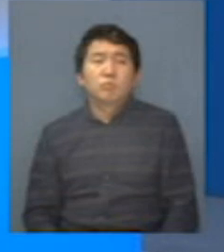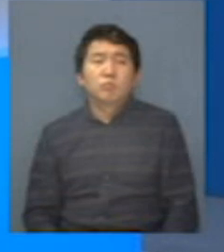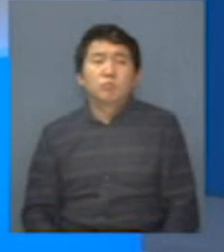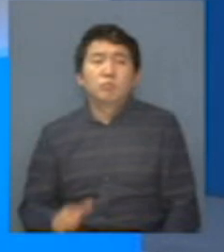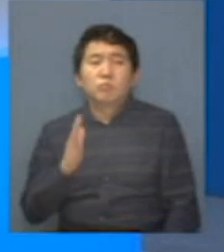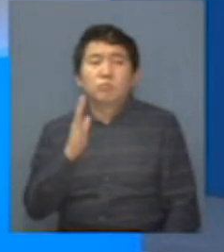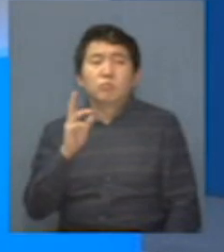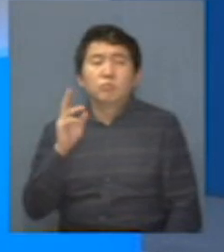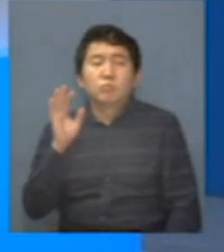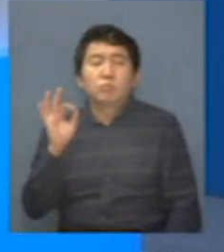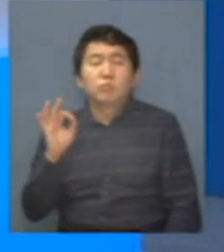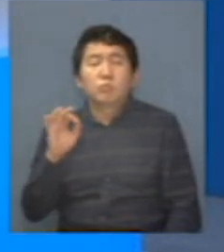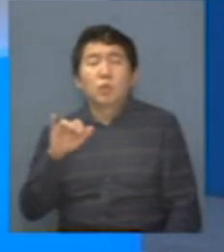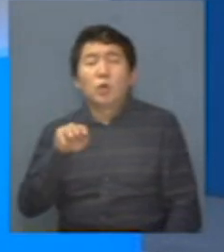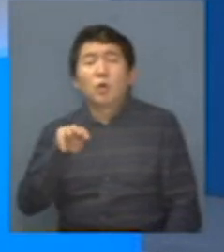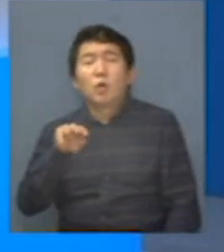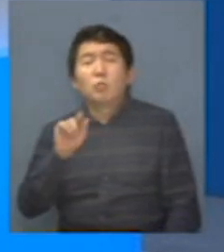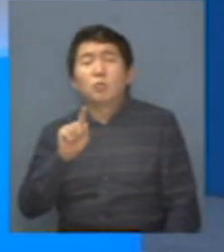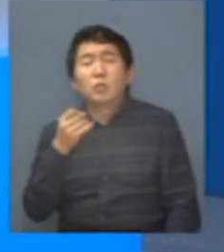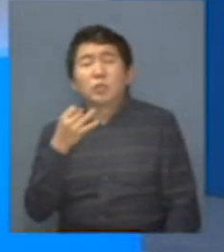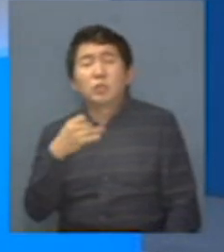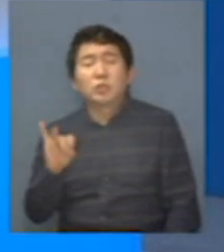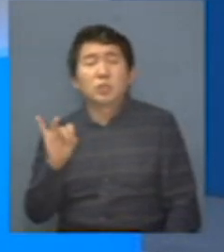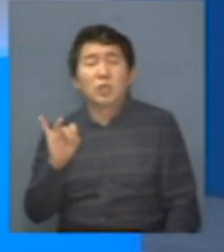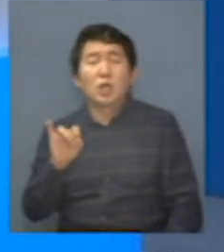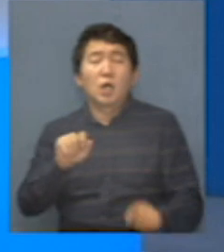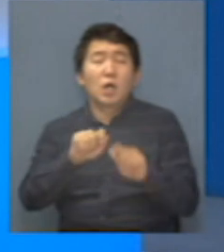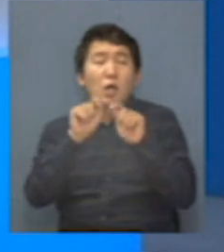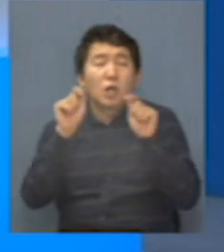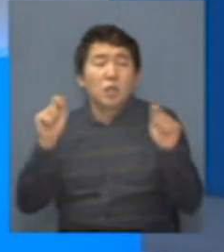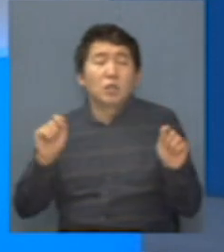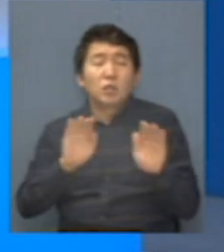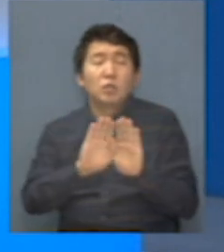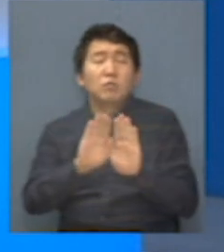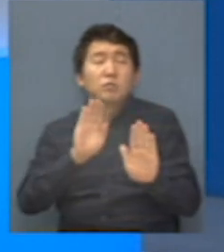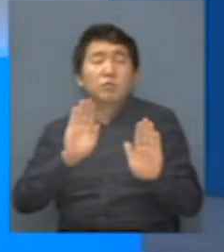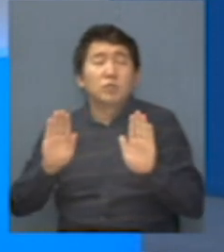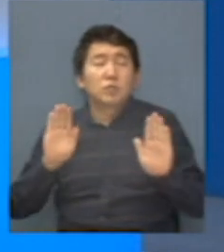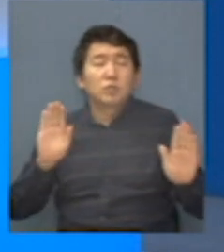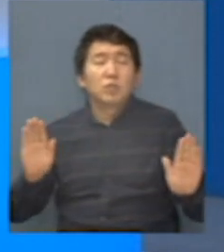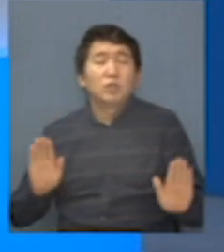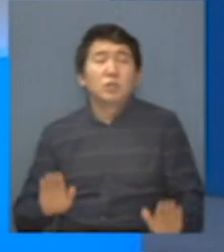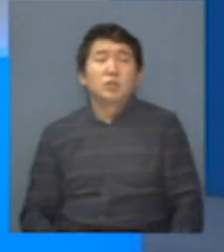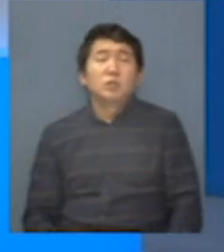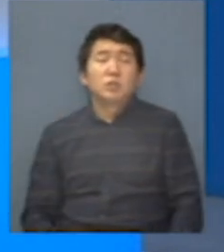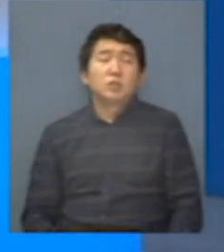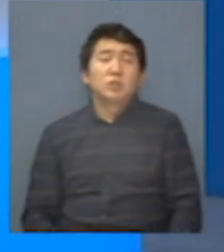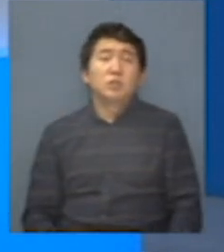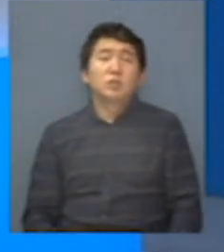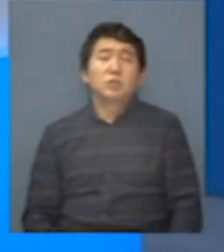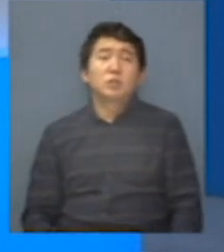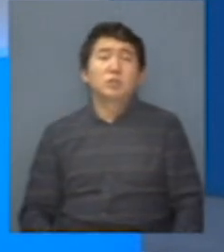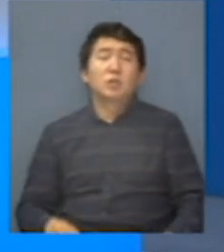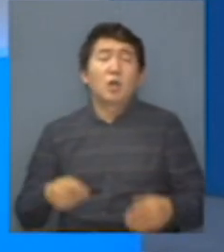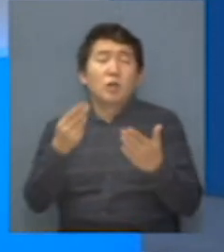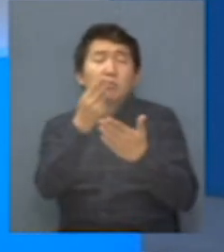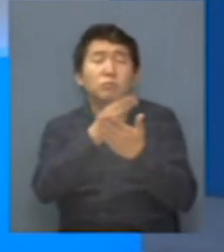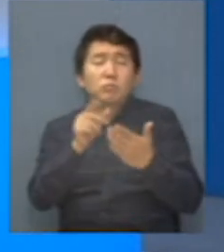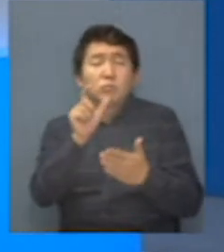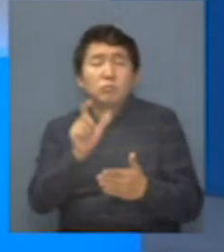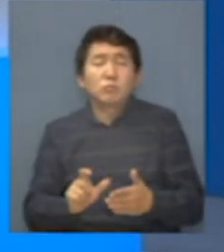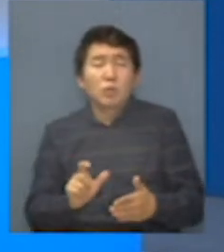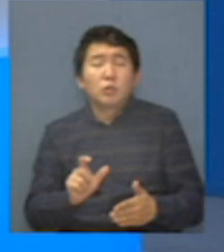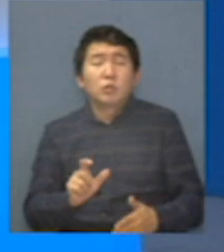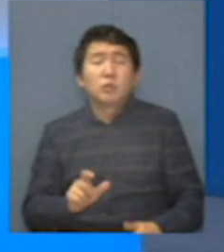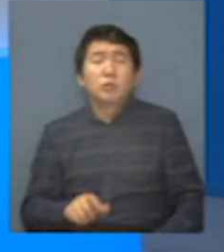В Восточно-Казахстанском музее искусств открылась выставка «Шуахты Шагы» творческого объединения художников Жангыру. На